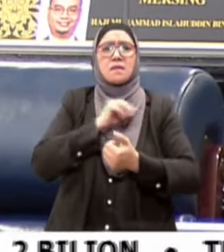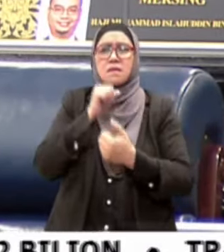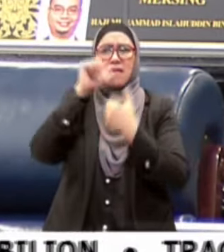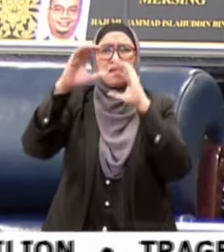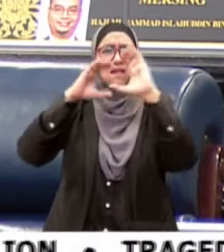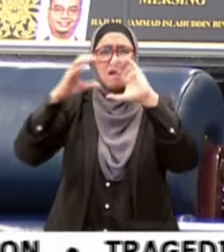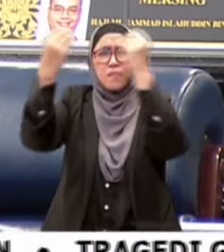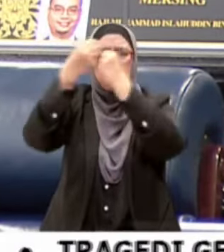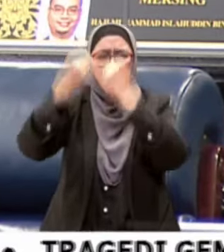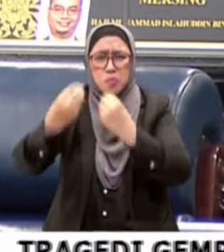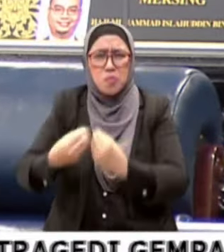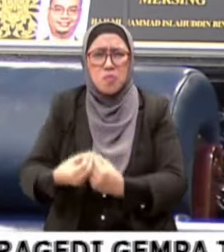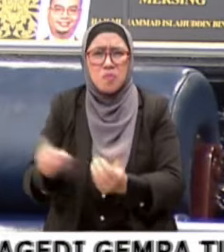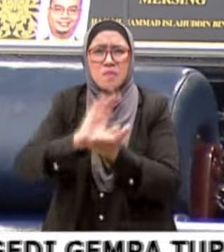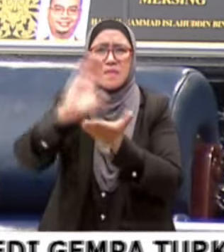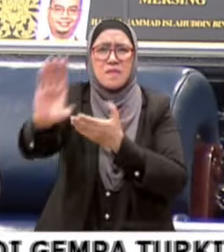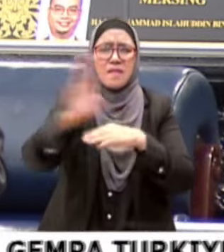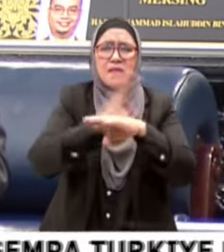tapi